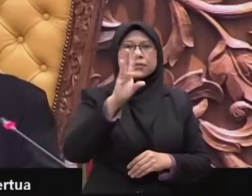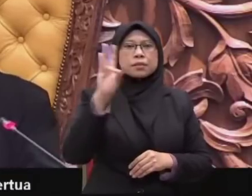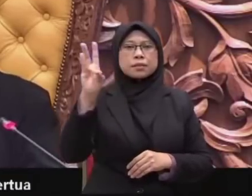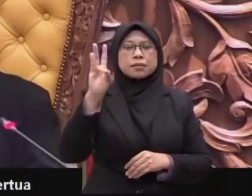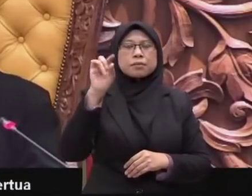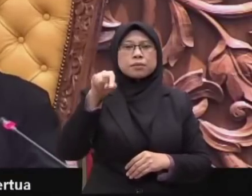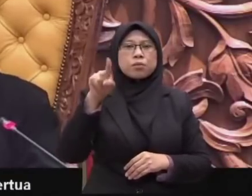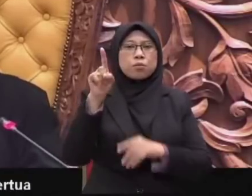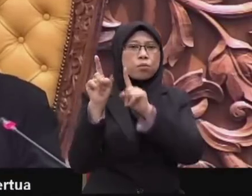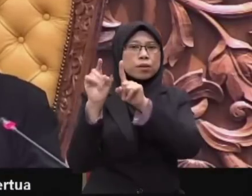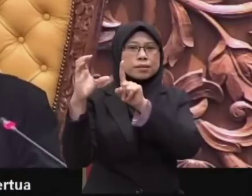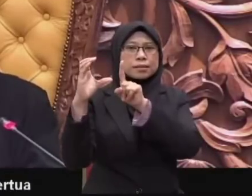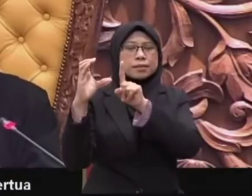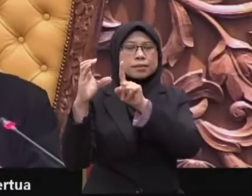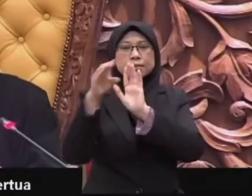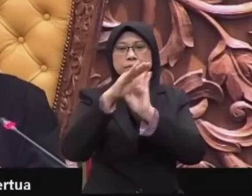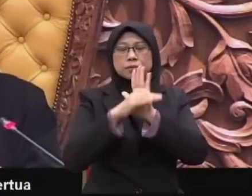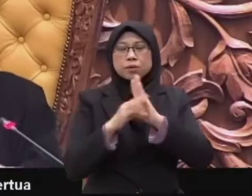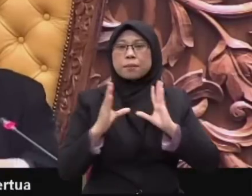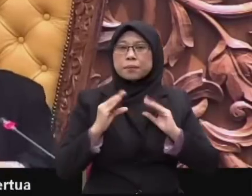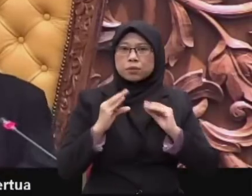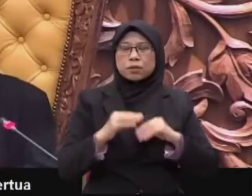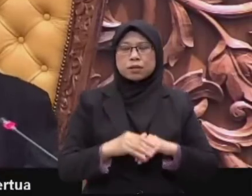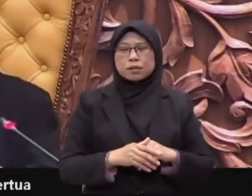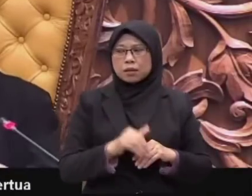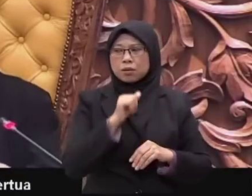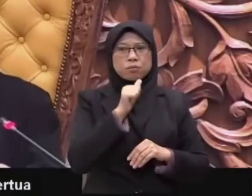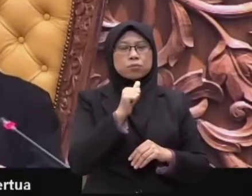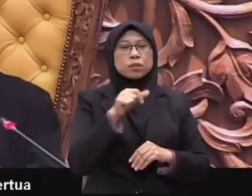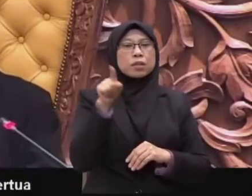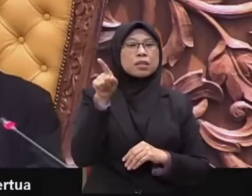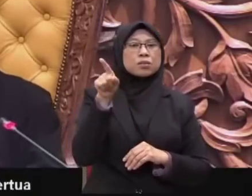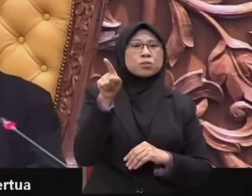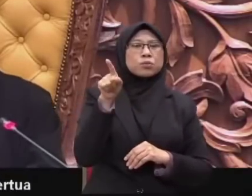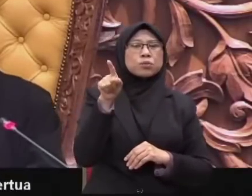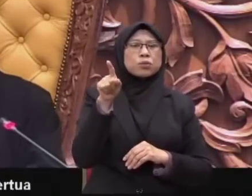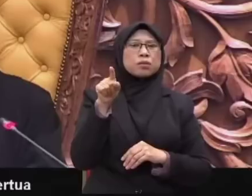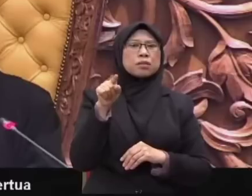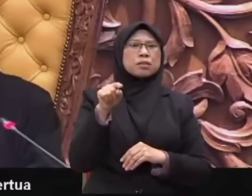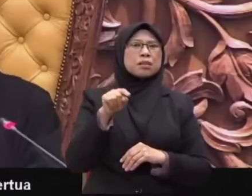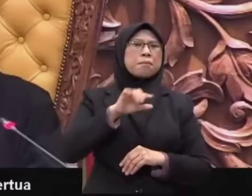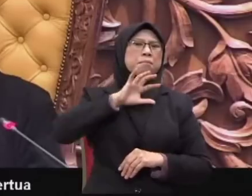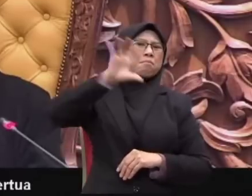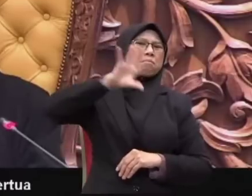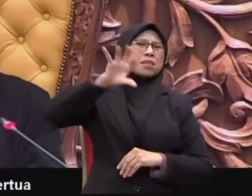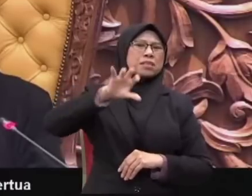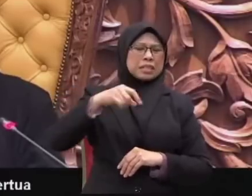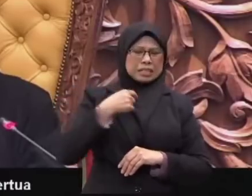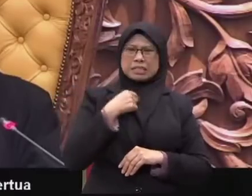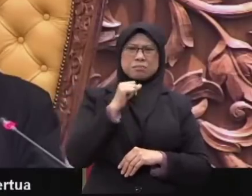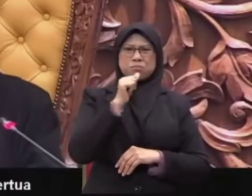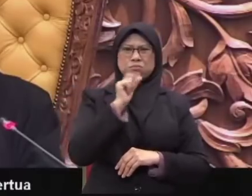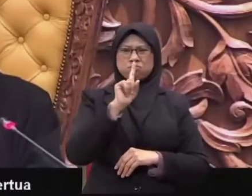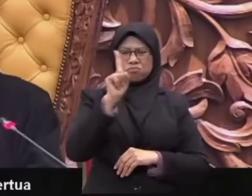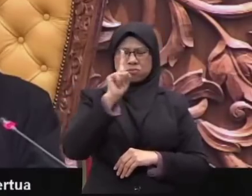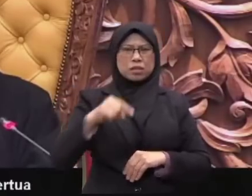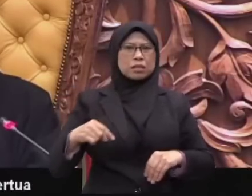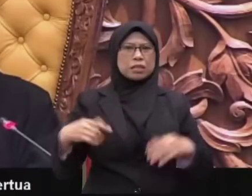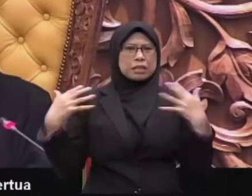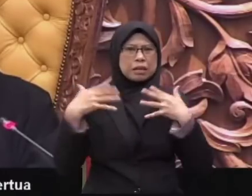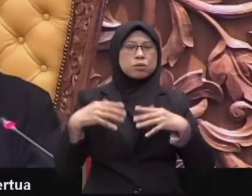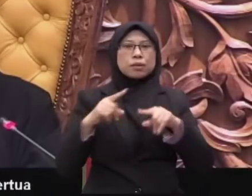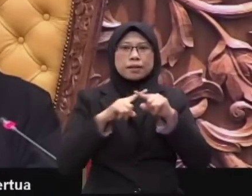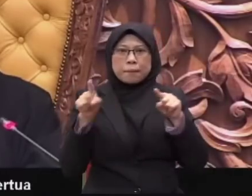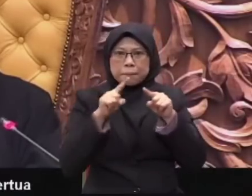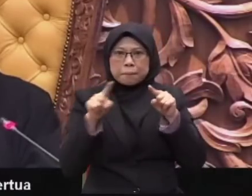77.1C says here in the peraturan mesyuarat. So bukan kita tolak. Yang itu pakai-pakai di belakang sana. Kita bukan takut. Tapi kita nak